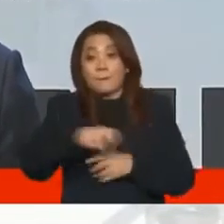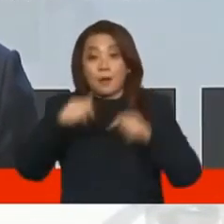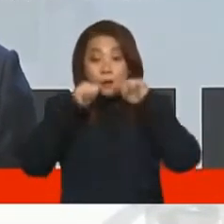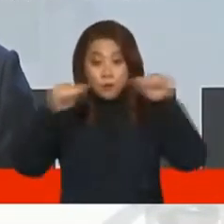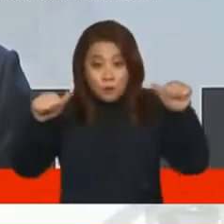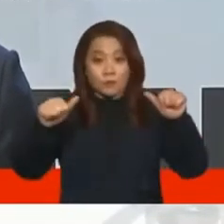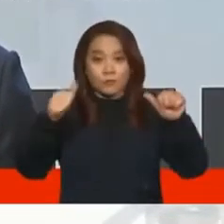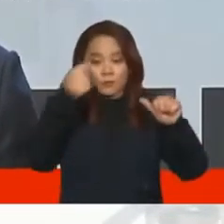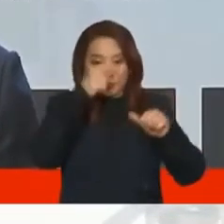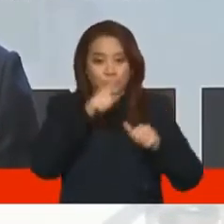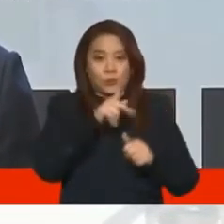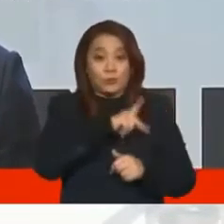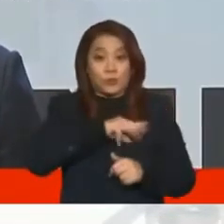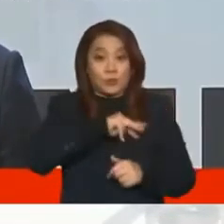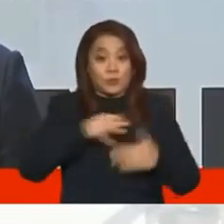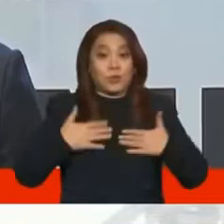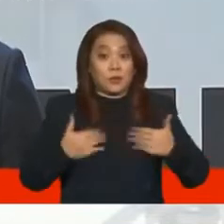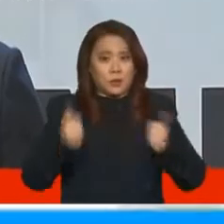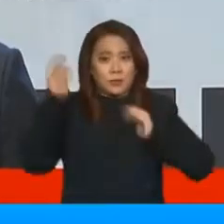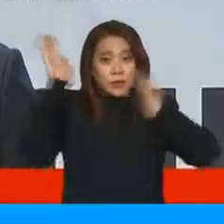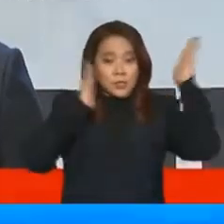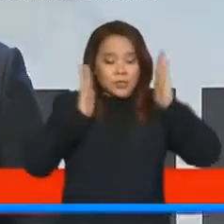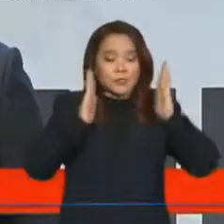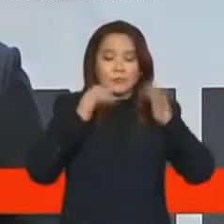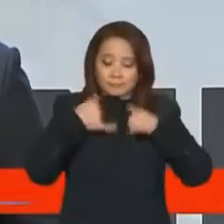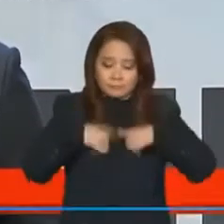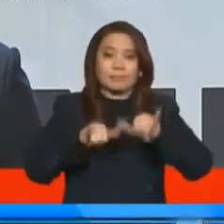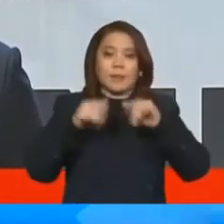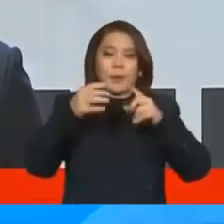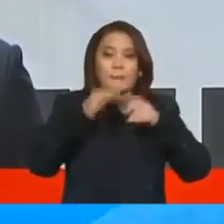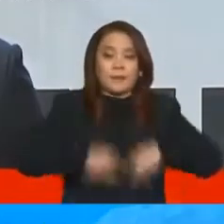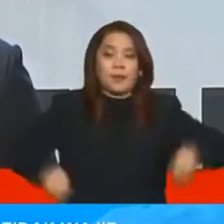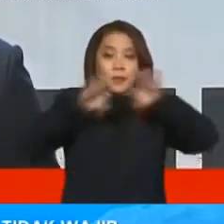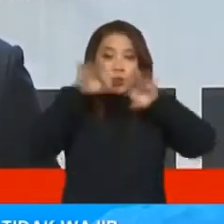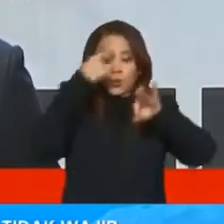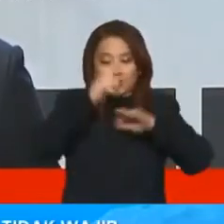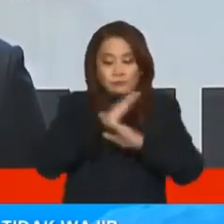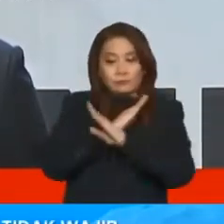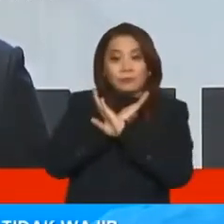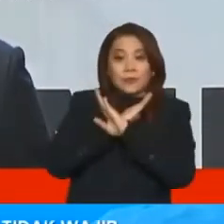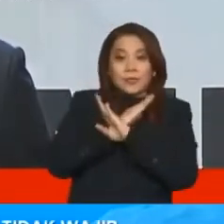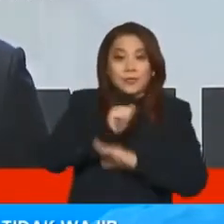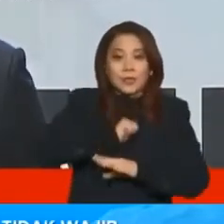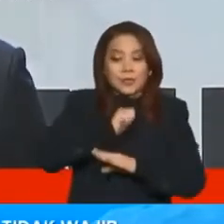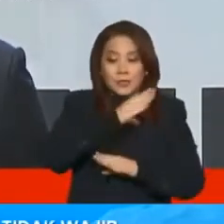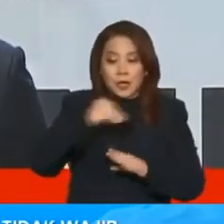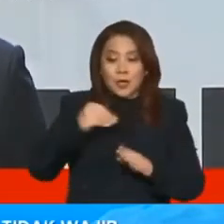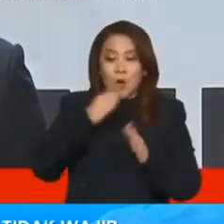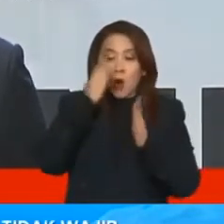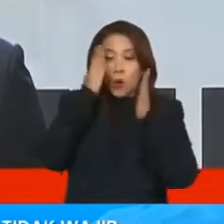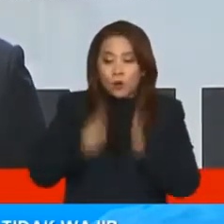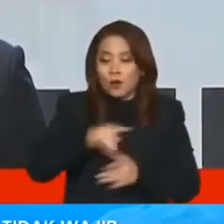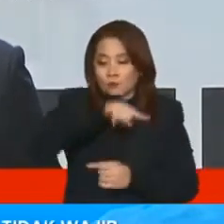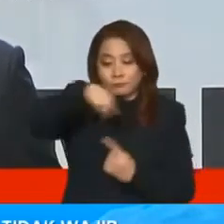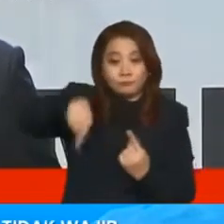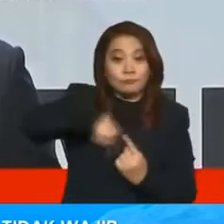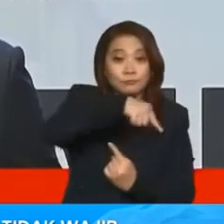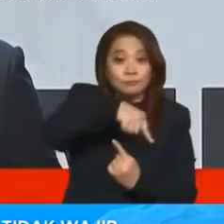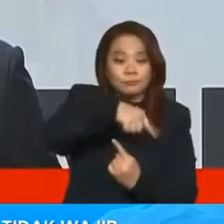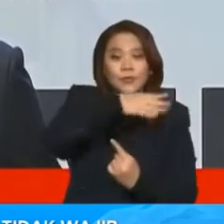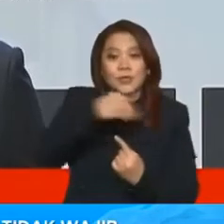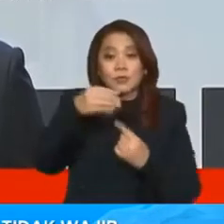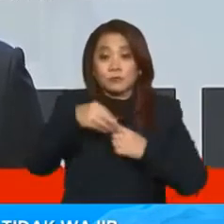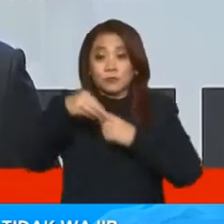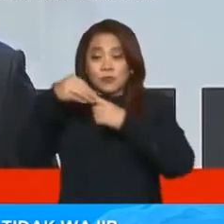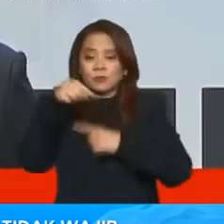Kementerian Kesehatan Malaysia masih lagi penting untuk melindungi diri serta orang sekeliling kita terutamanya